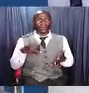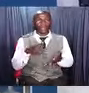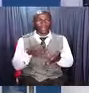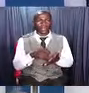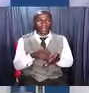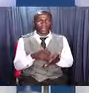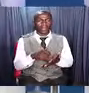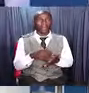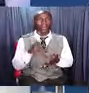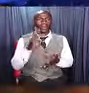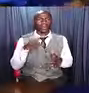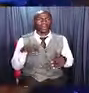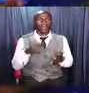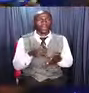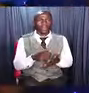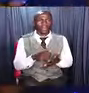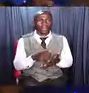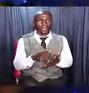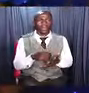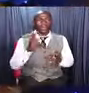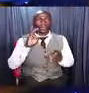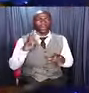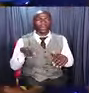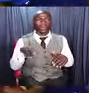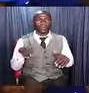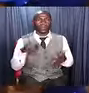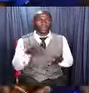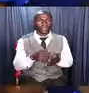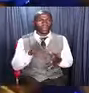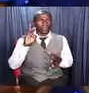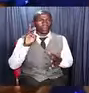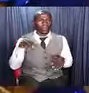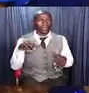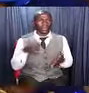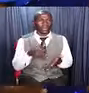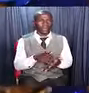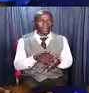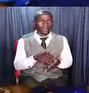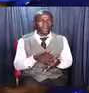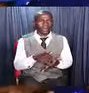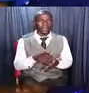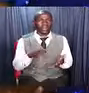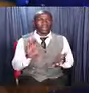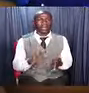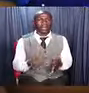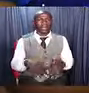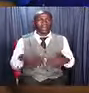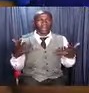surely do it atafanya he'll surely do it atafanya he atafanya will atafanya do atafanya he'll surely do it.